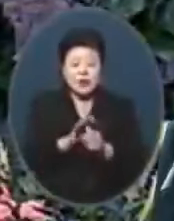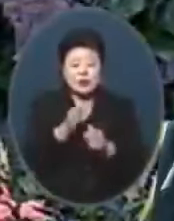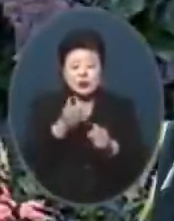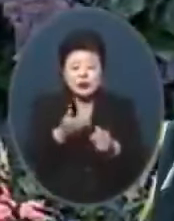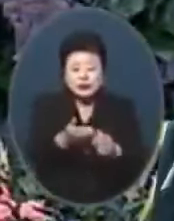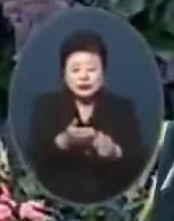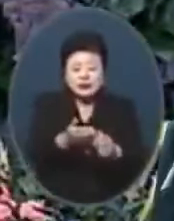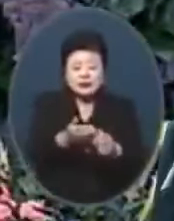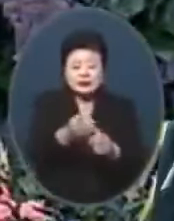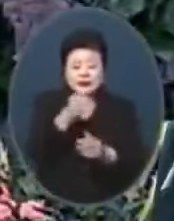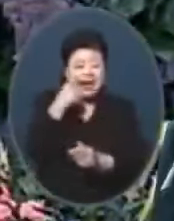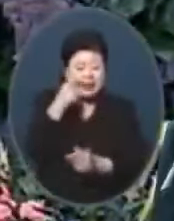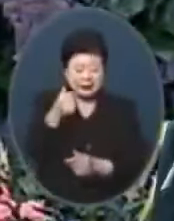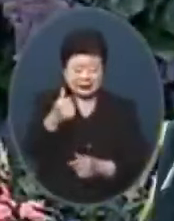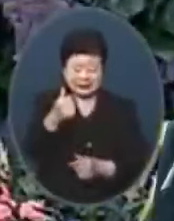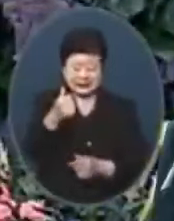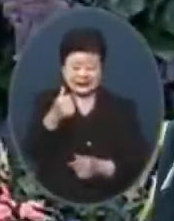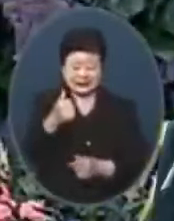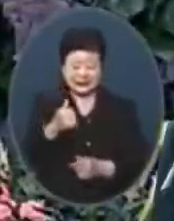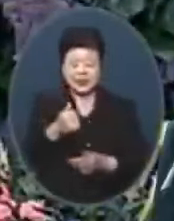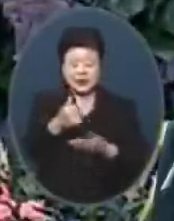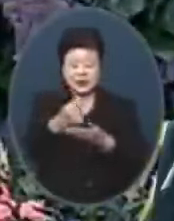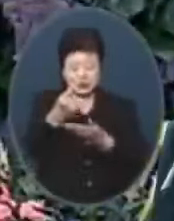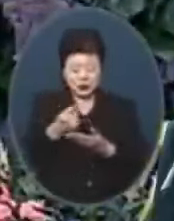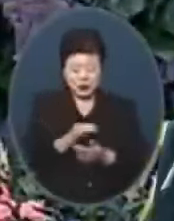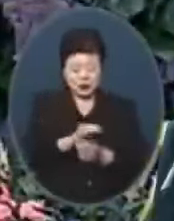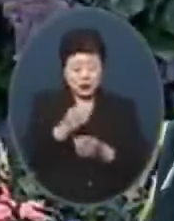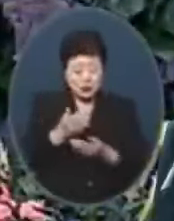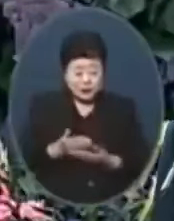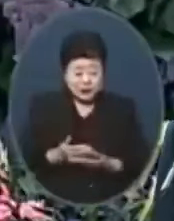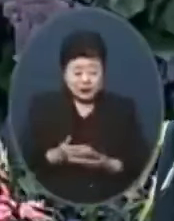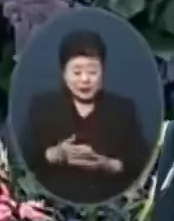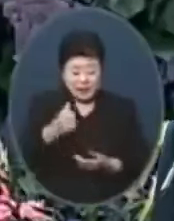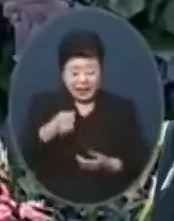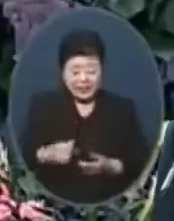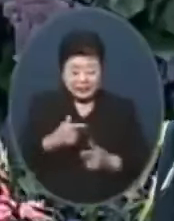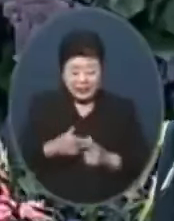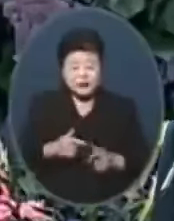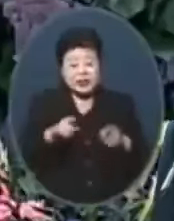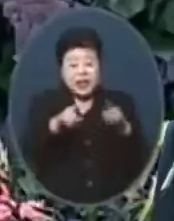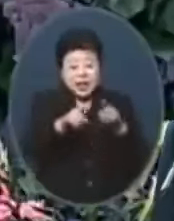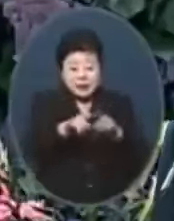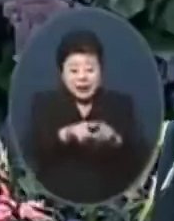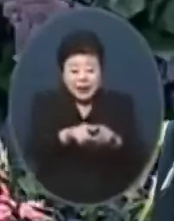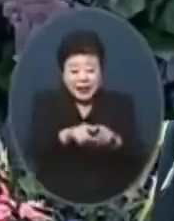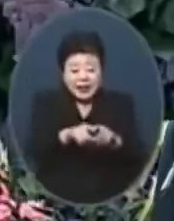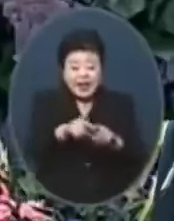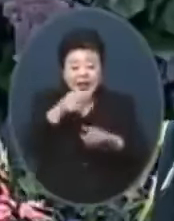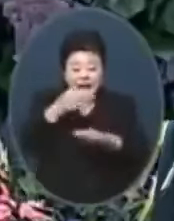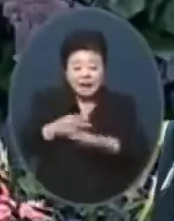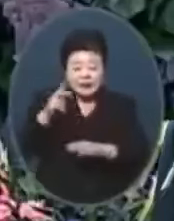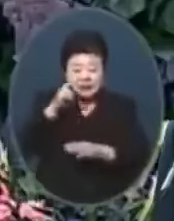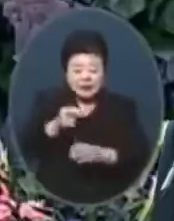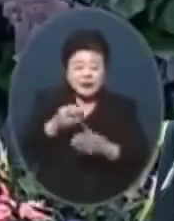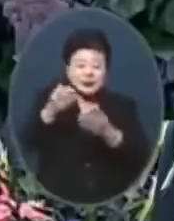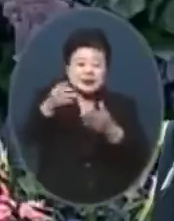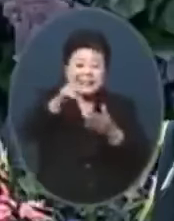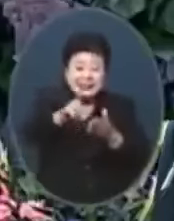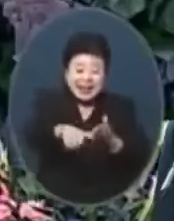주시는 아버지를 모시고 위로를 주시는 아들 예수님과 함께 감사 찬송을 드릴